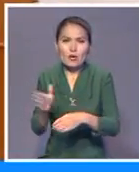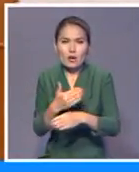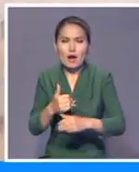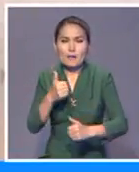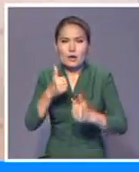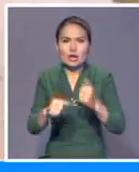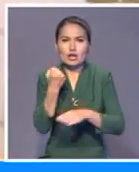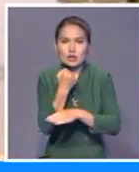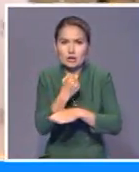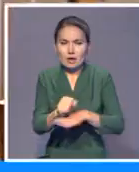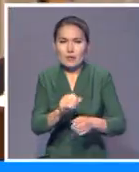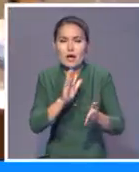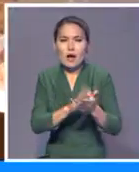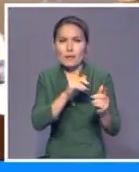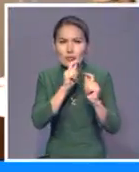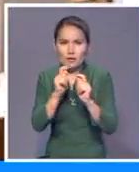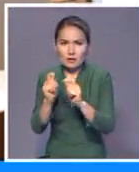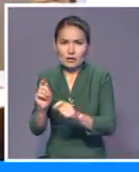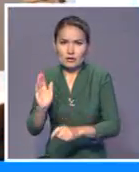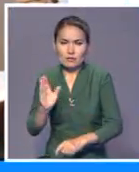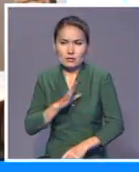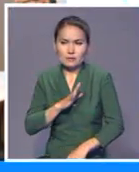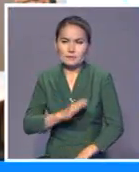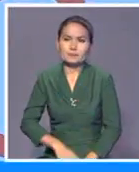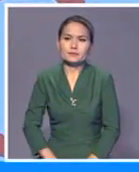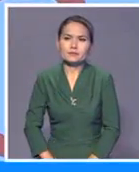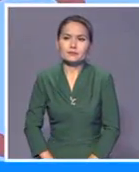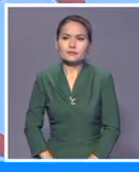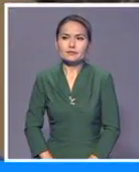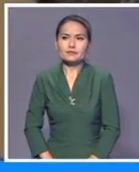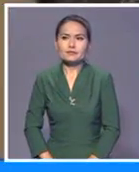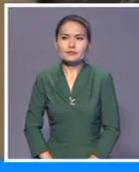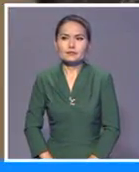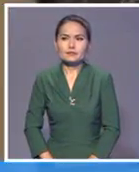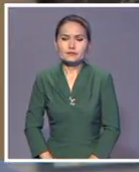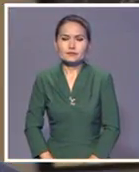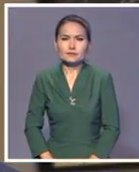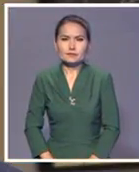жеңімпаздарына бағалы сыйлықтар мен арнайы мақтау қағаздары табысталды.